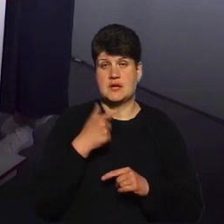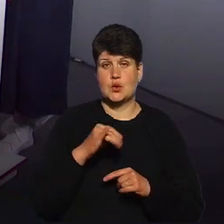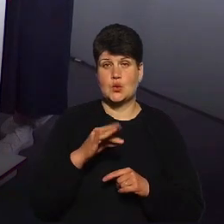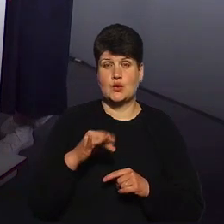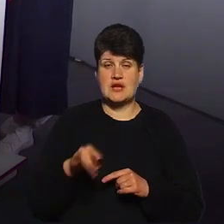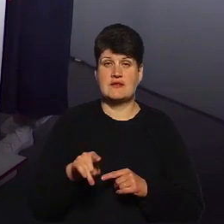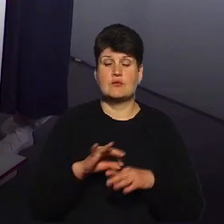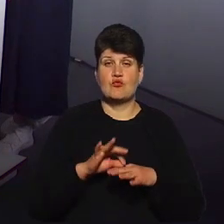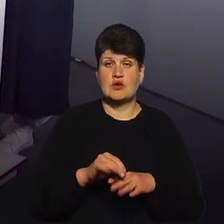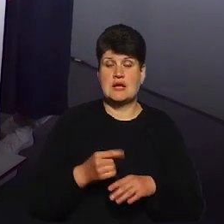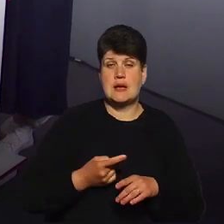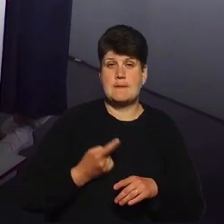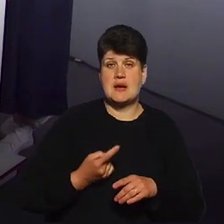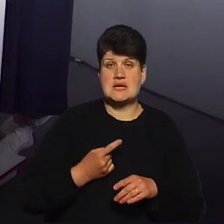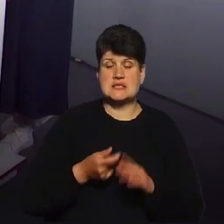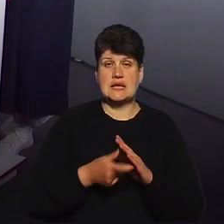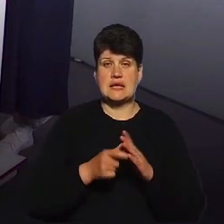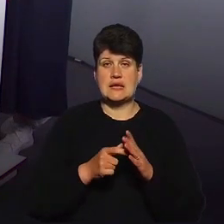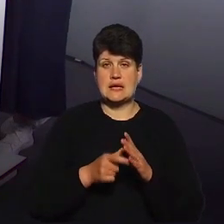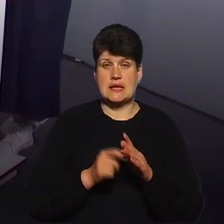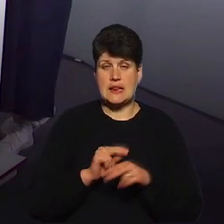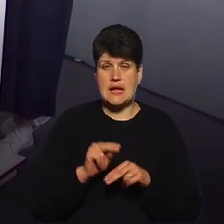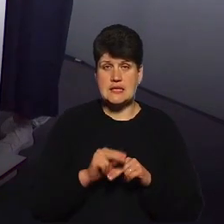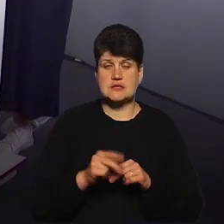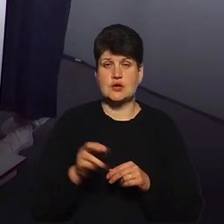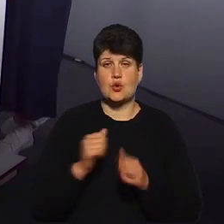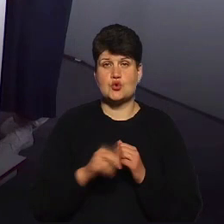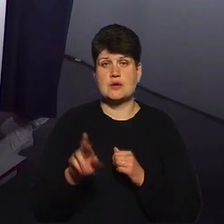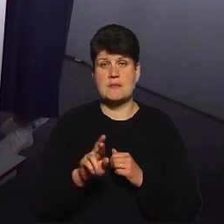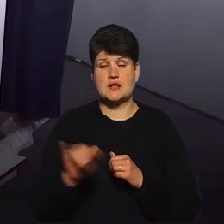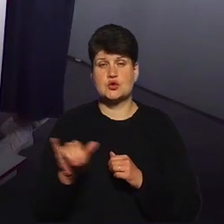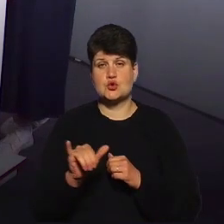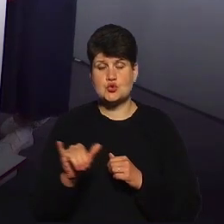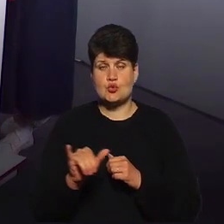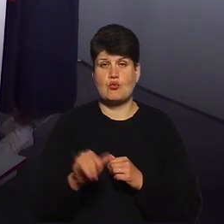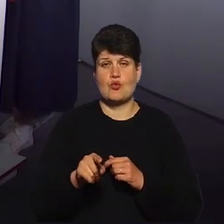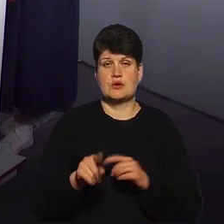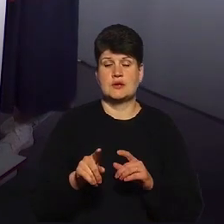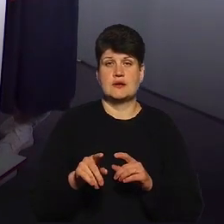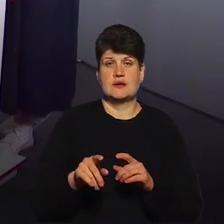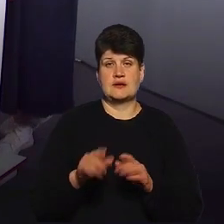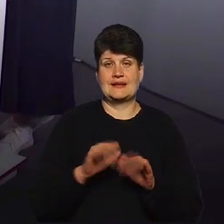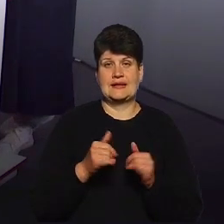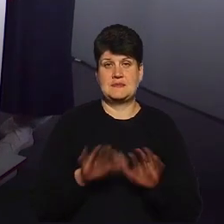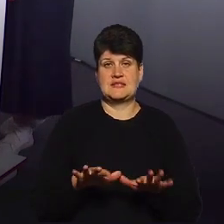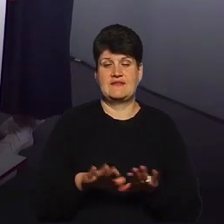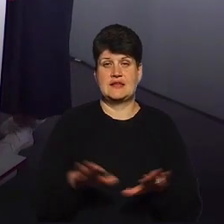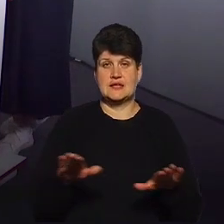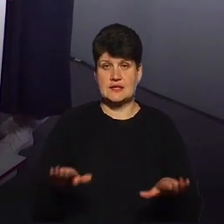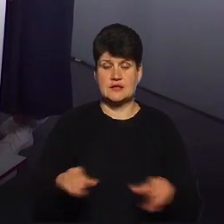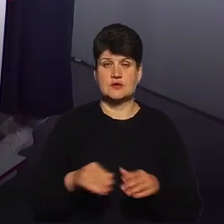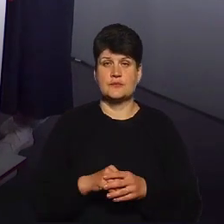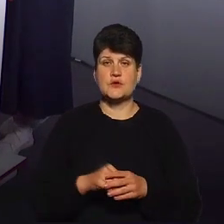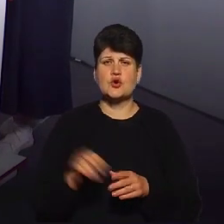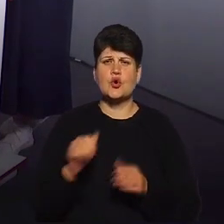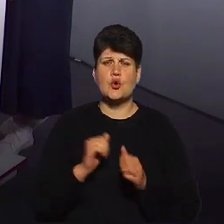майстер-класи щоп'ятниці і щосуботи для місцевих діток. І тільки коли програми, тоді вже він передає цю місію нам. Тоді мусите розказати, щоп'ятниці, щосуботи,